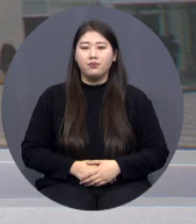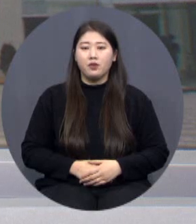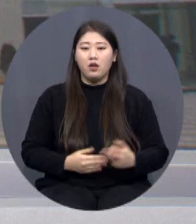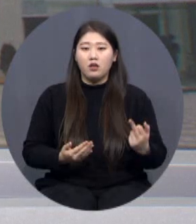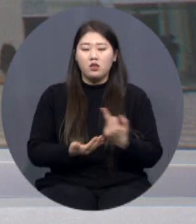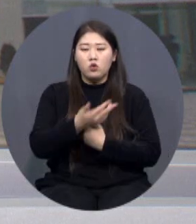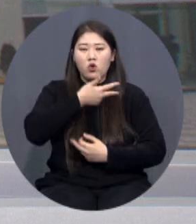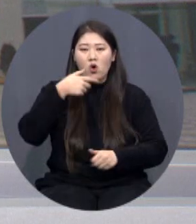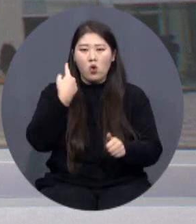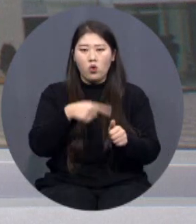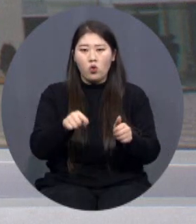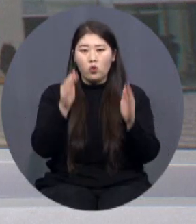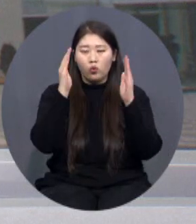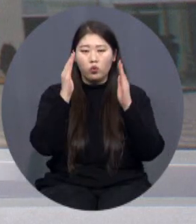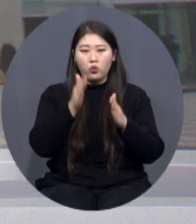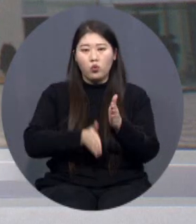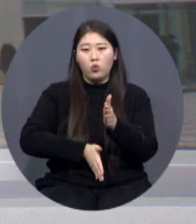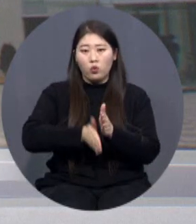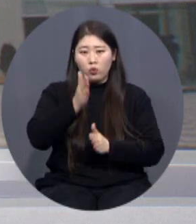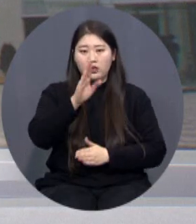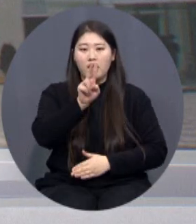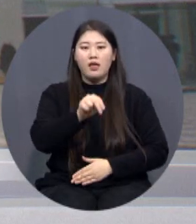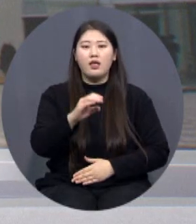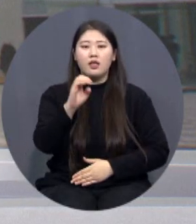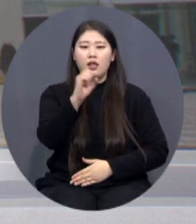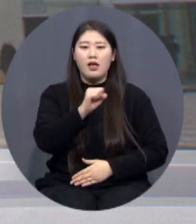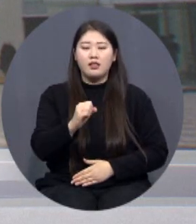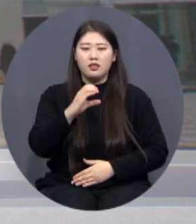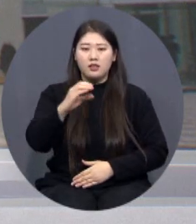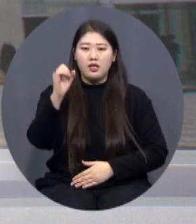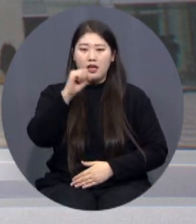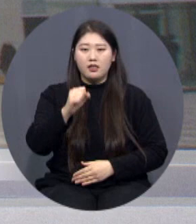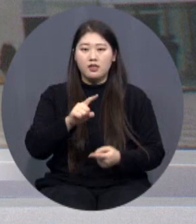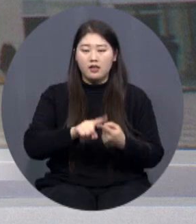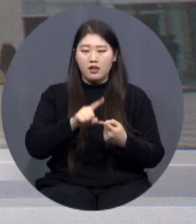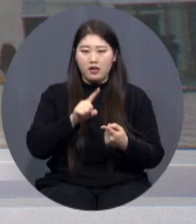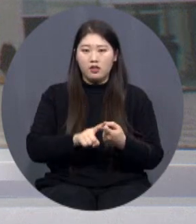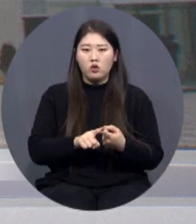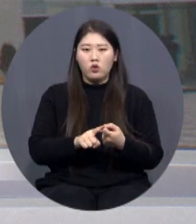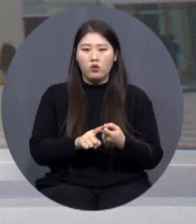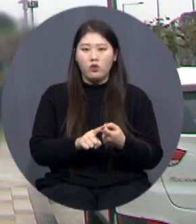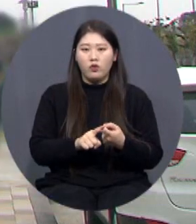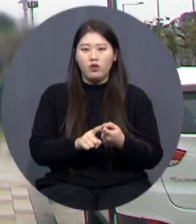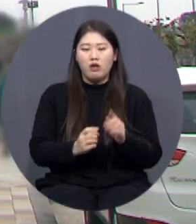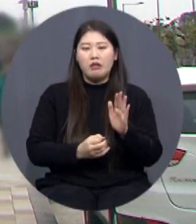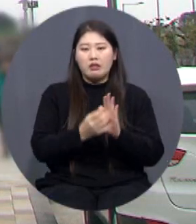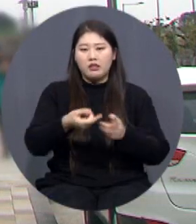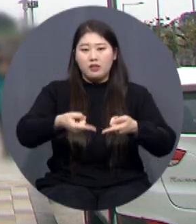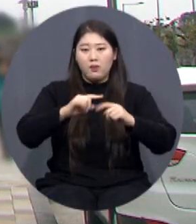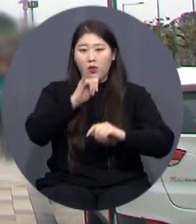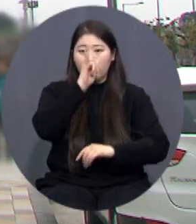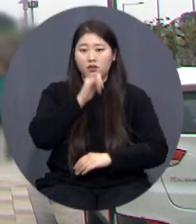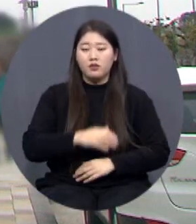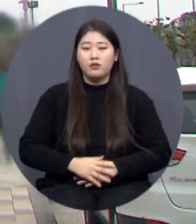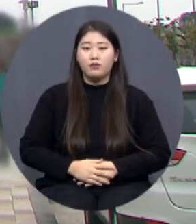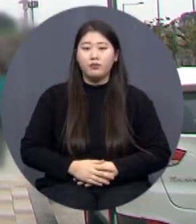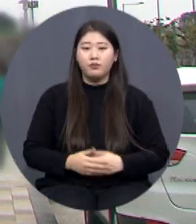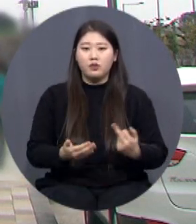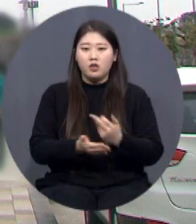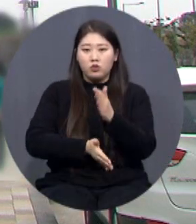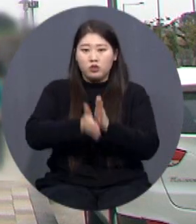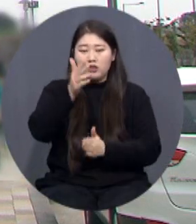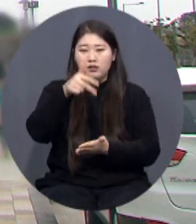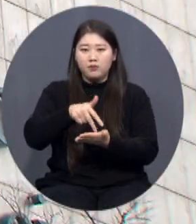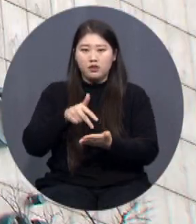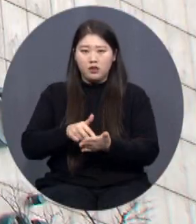제주 영어교육도시 국제학교인 nlcs 제주의 매각 입찰에이 복수의 업체가 응찰했다